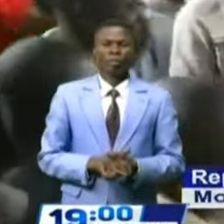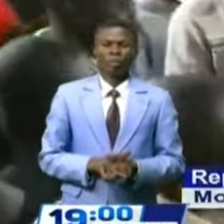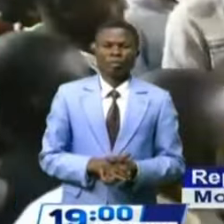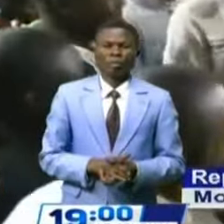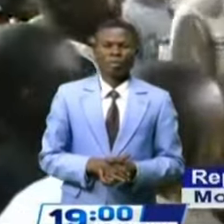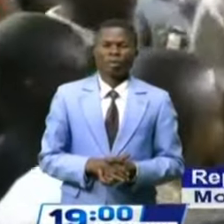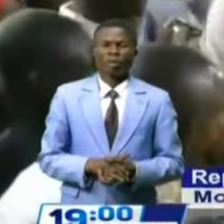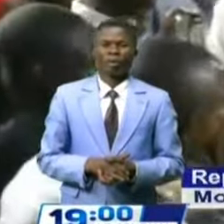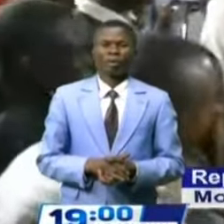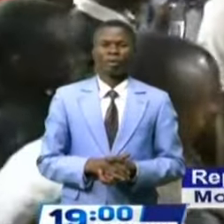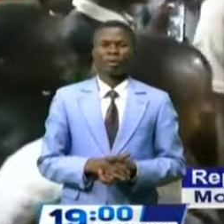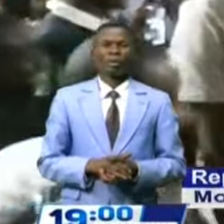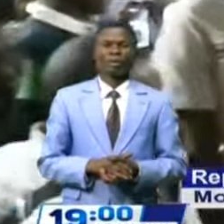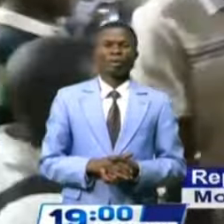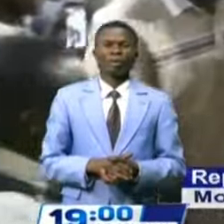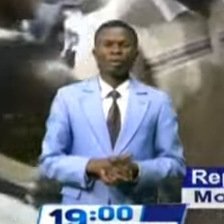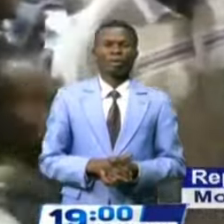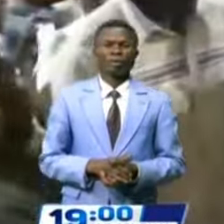consigne électorale.